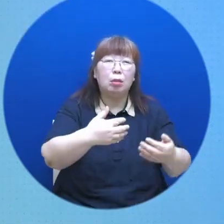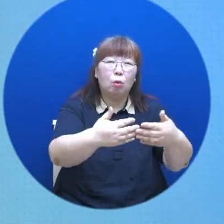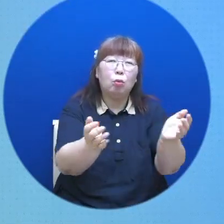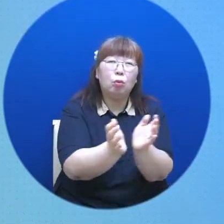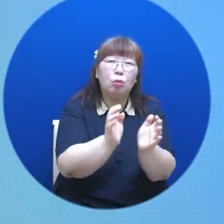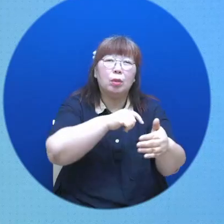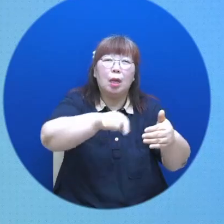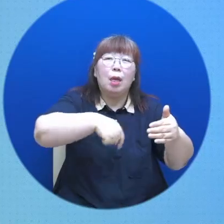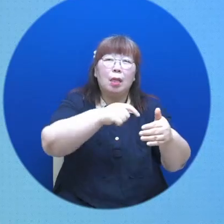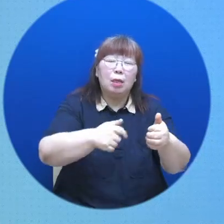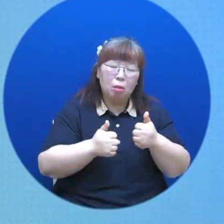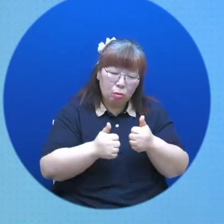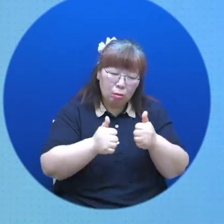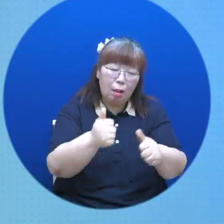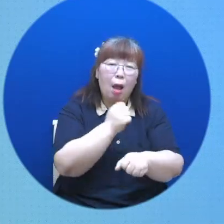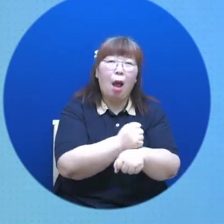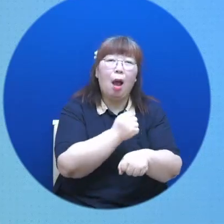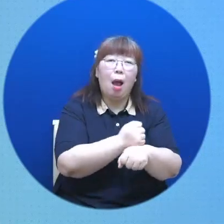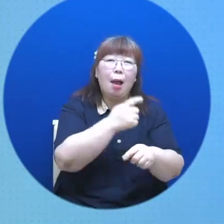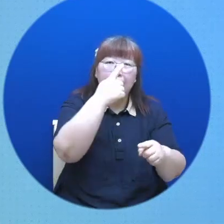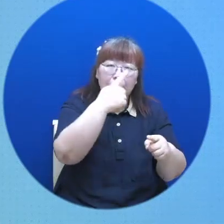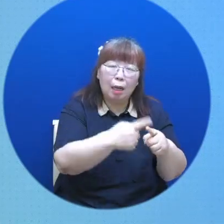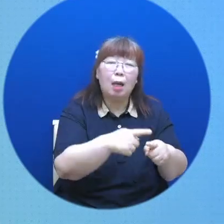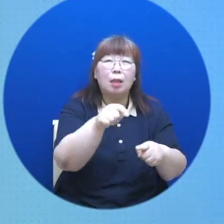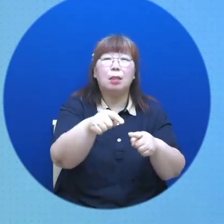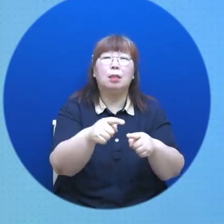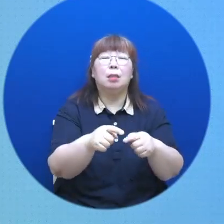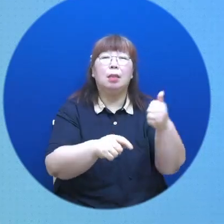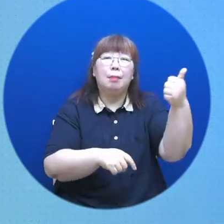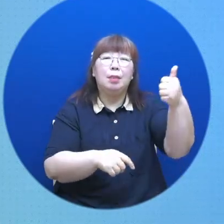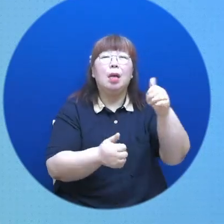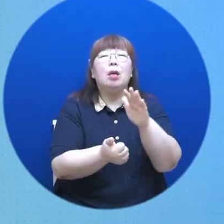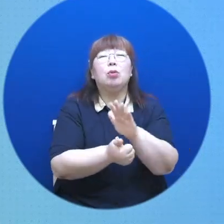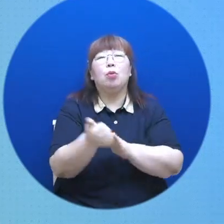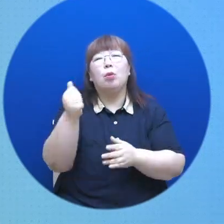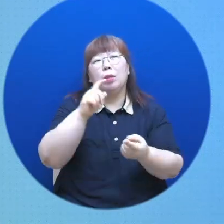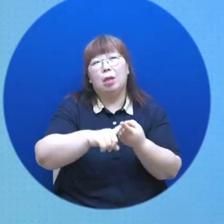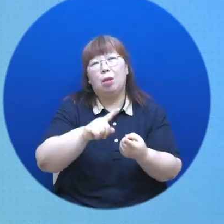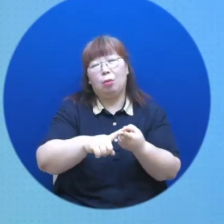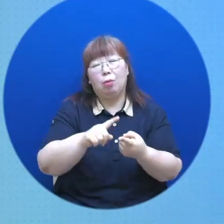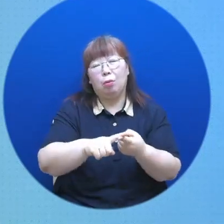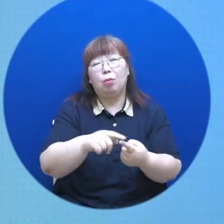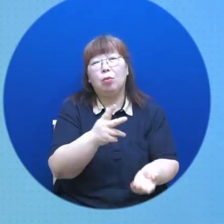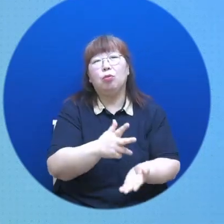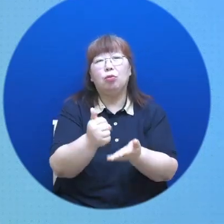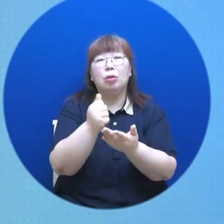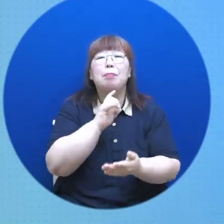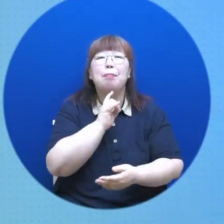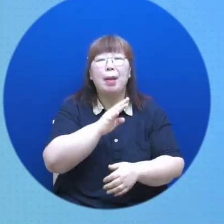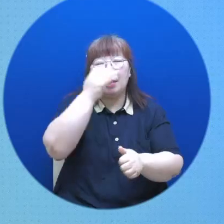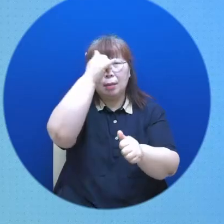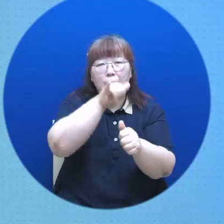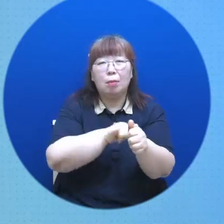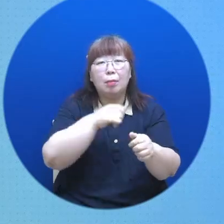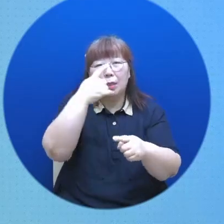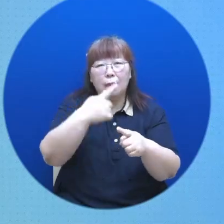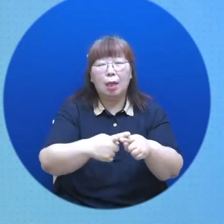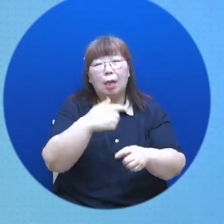꾸준히 섬기다가 그분의 소원대로 그렇게 주님만 섬기다가 주님을 만나게 된 거예요.